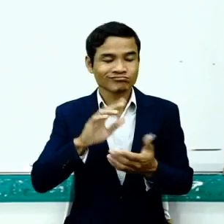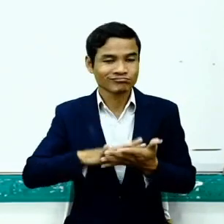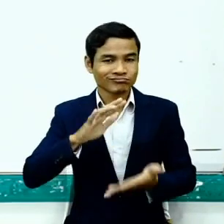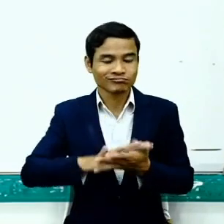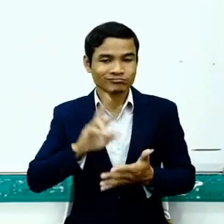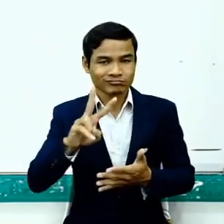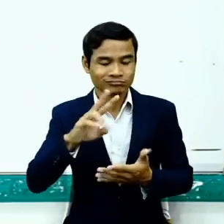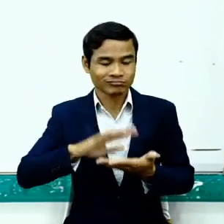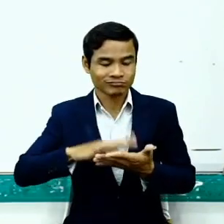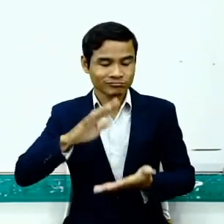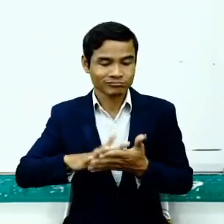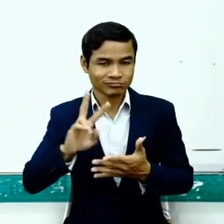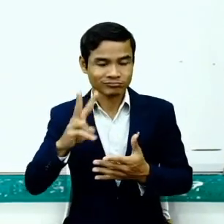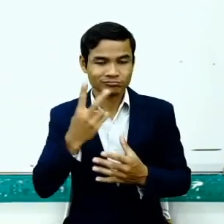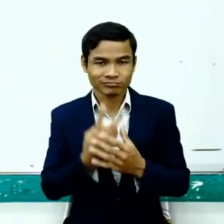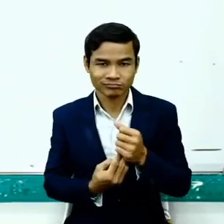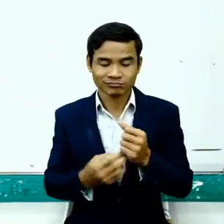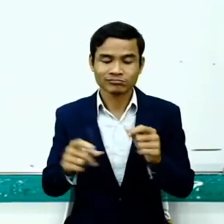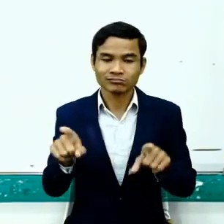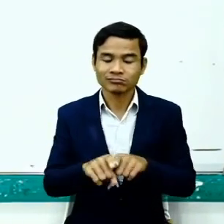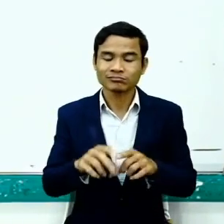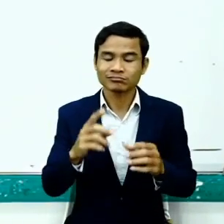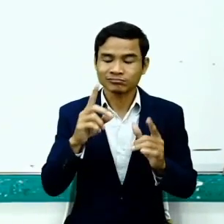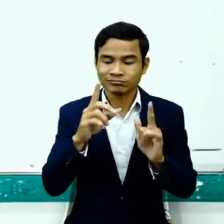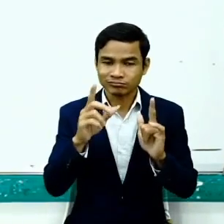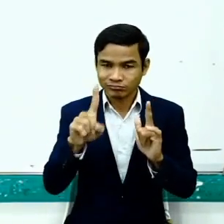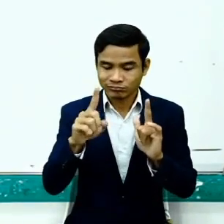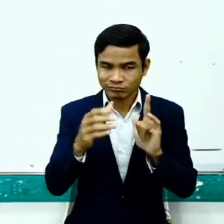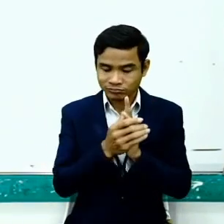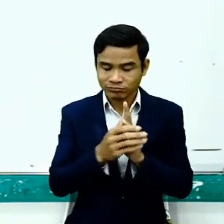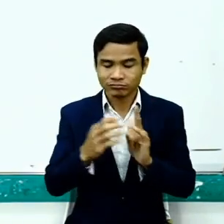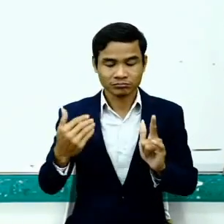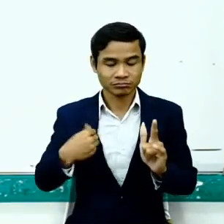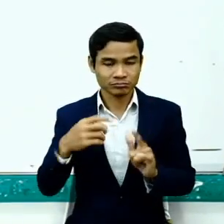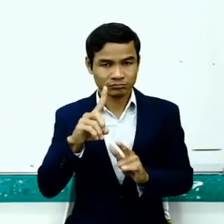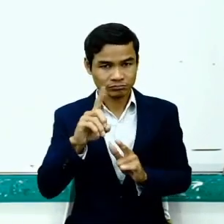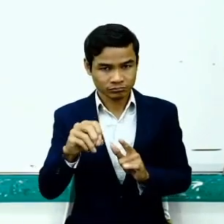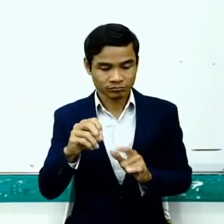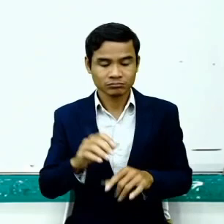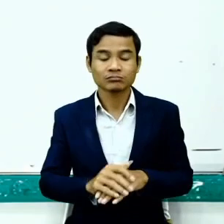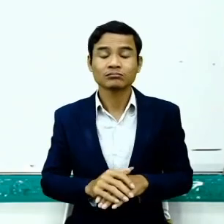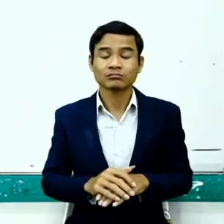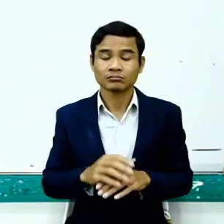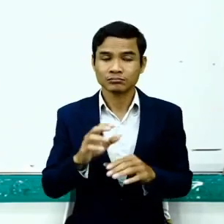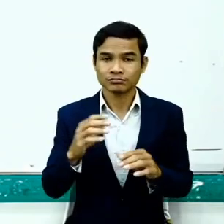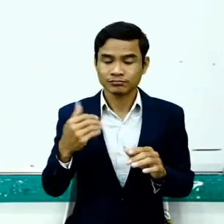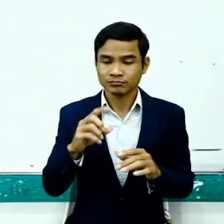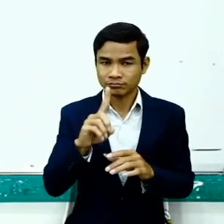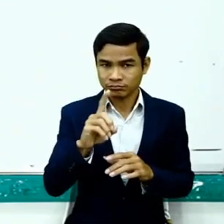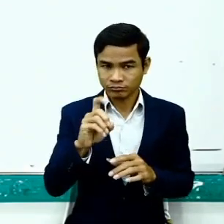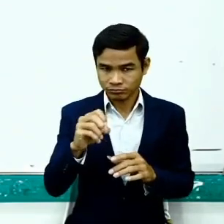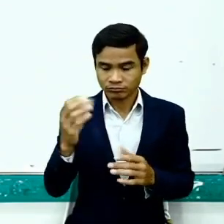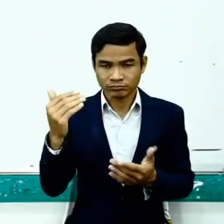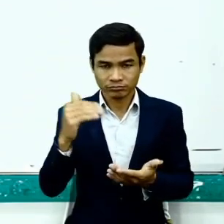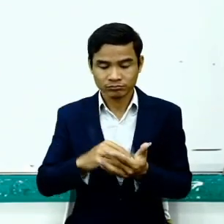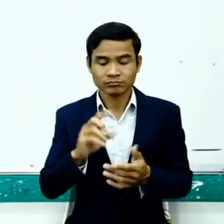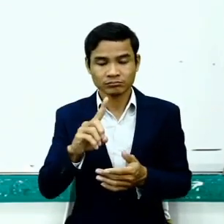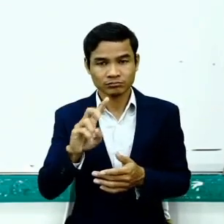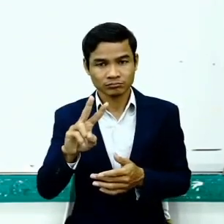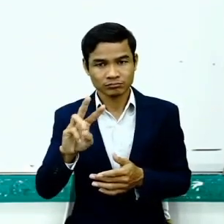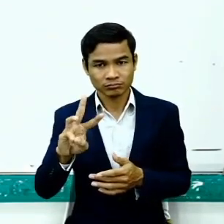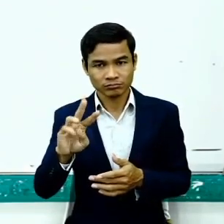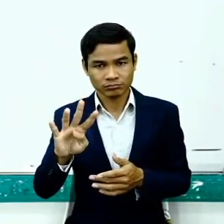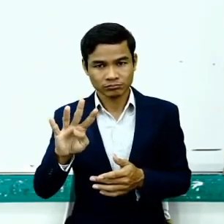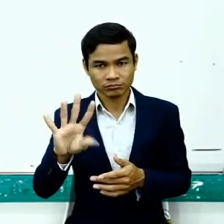Chà cứ mười rời chứng. Khân nông một bách miền đọp nè con. Chẳng bởi vì miền đọp cứ Chà, miên chùm nó đọc đòn. Mối, pí,